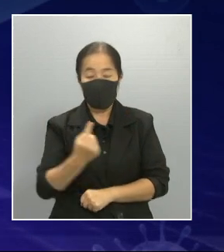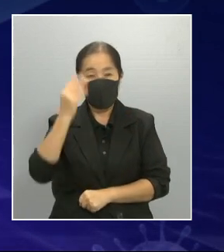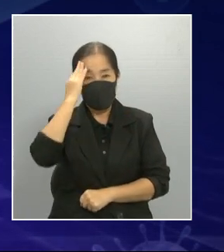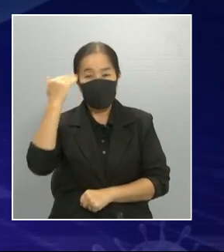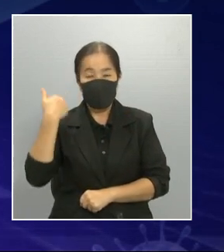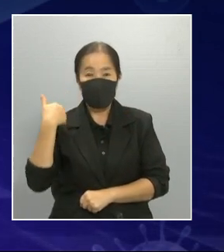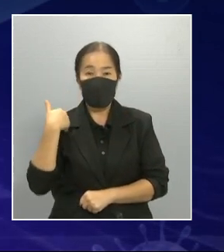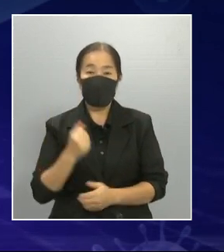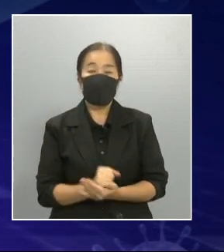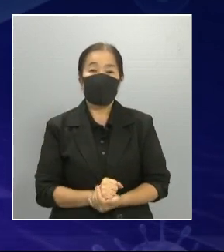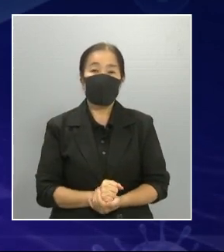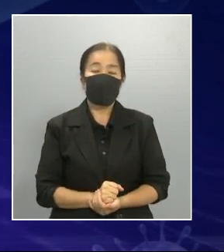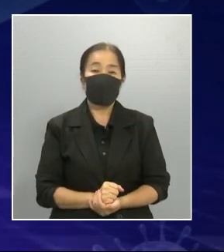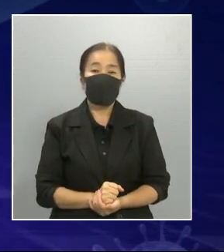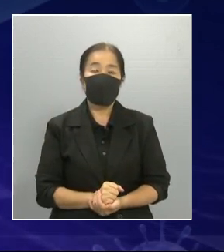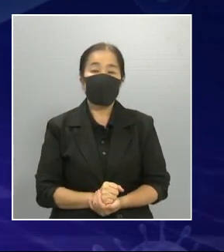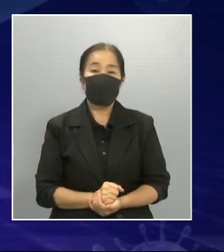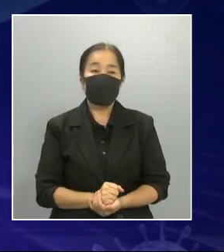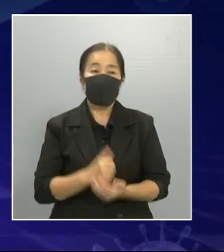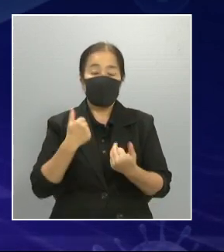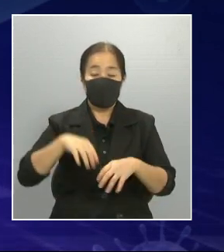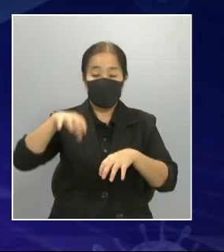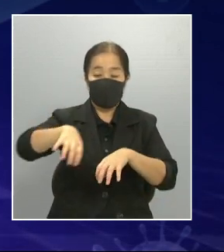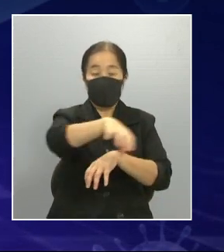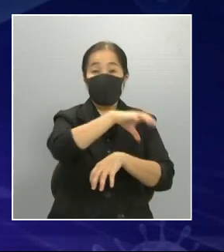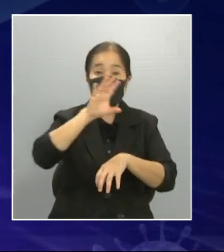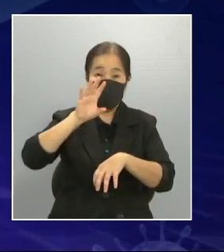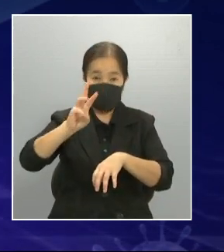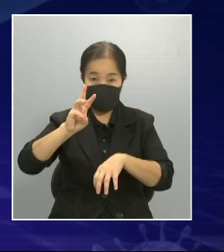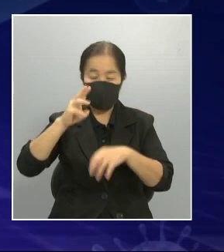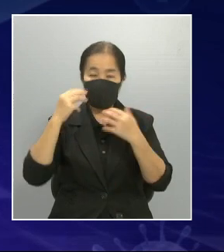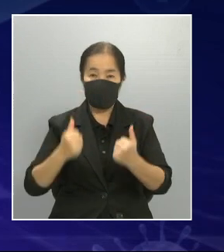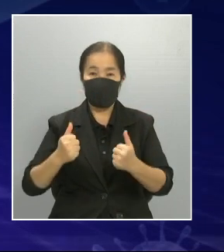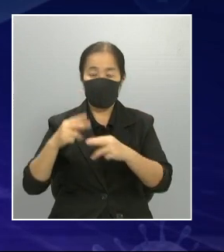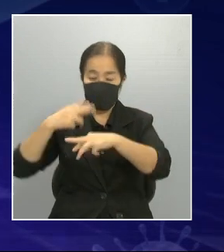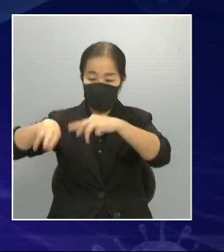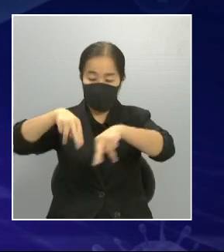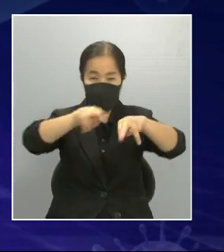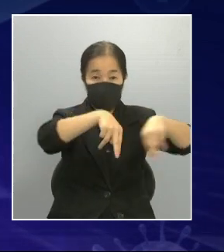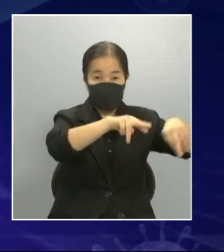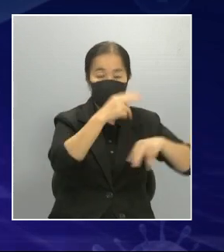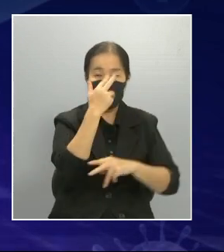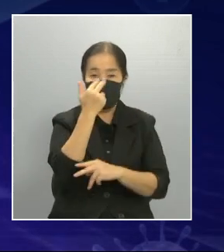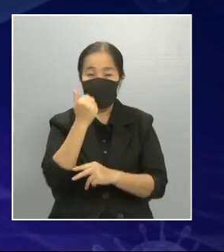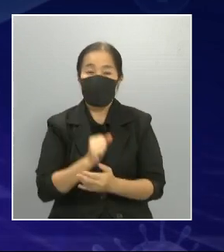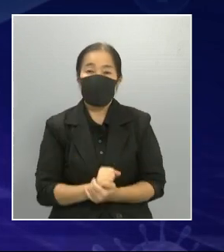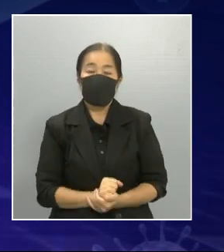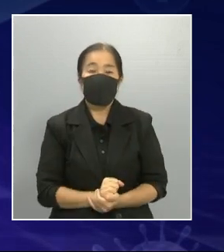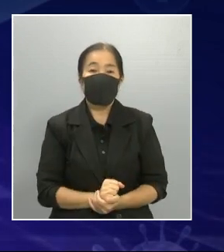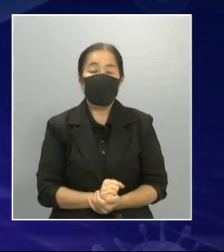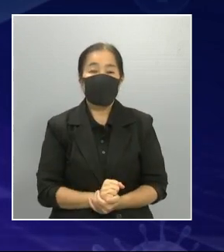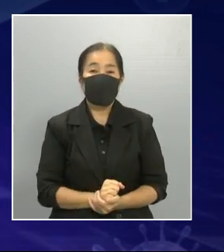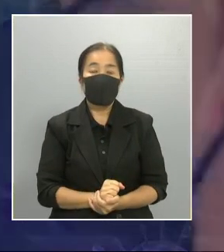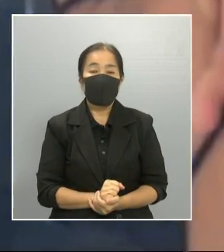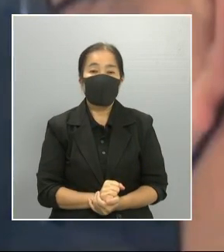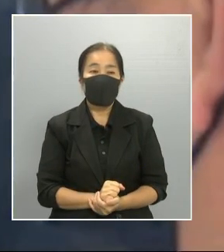แจ้งวัฒนะด้วยนี่นะครับ 6คุณชนนี้นะคะตอนนี้เฝ้าระวังอย่างใกล้ชิดนะครับมีส่วนทาง